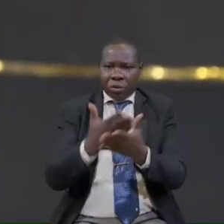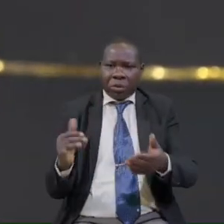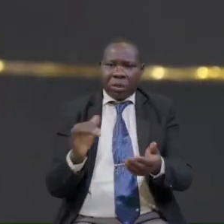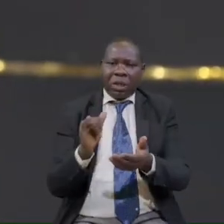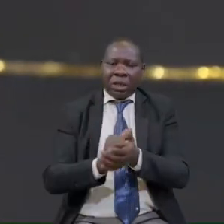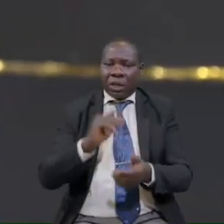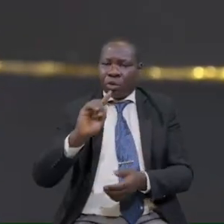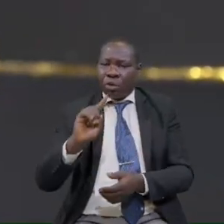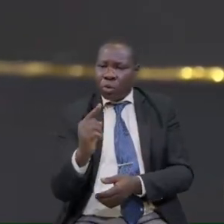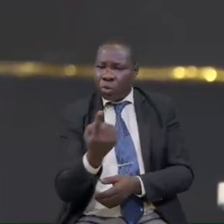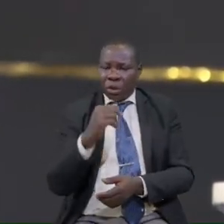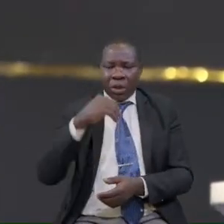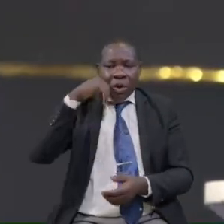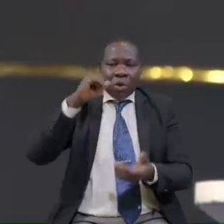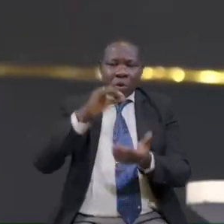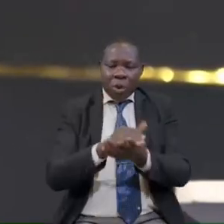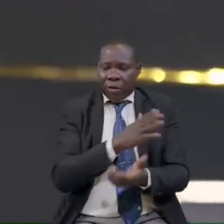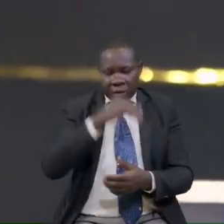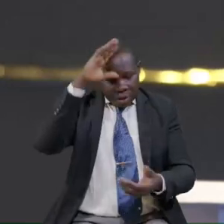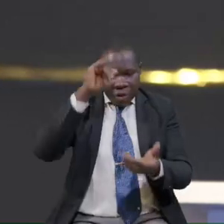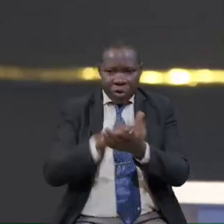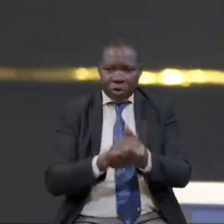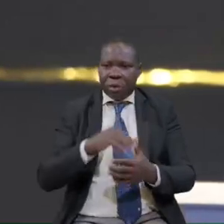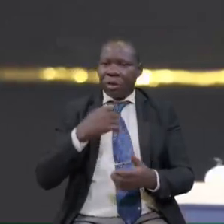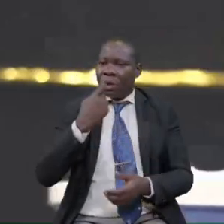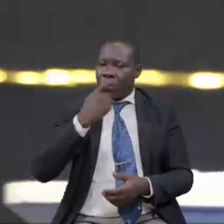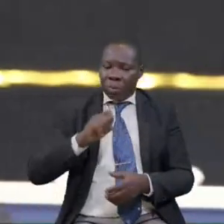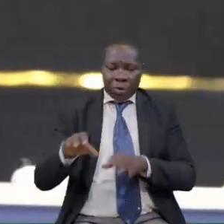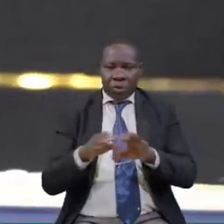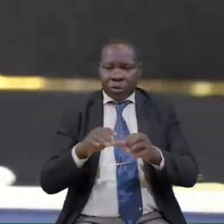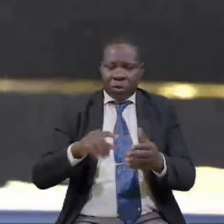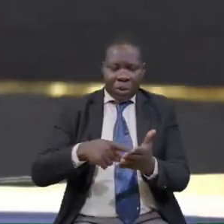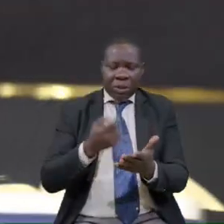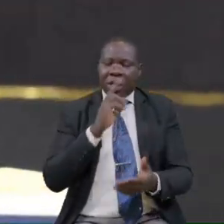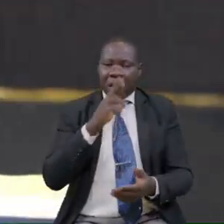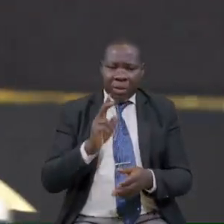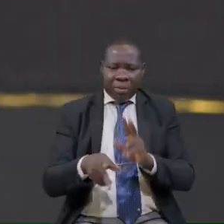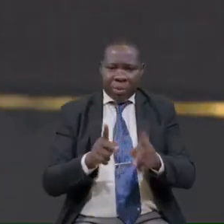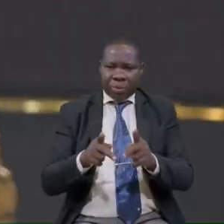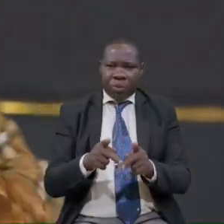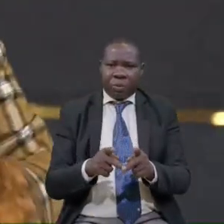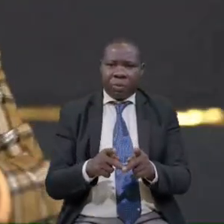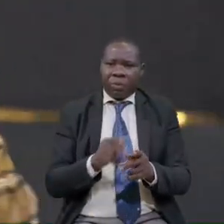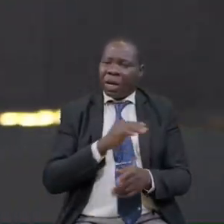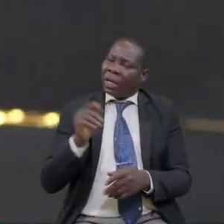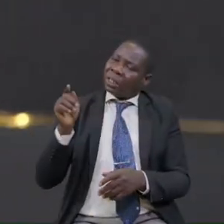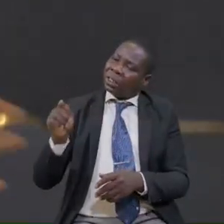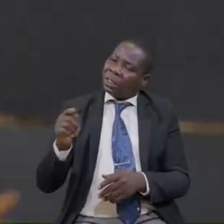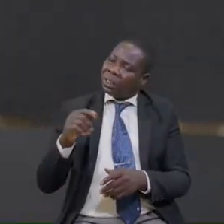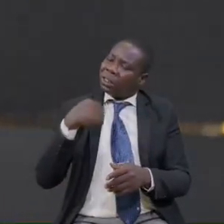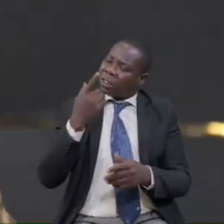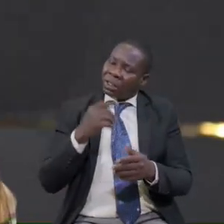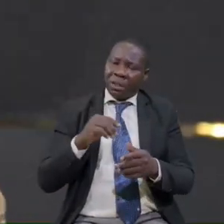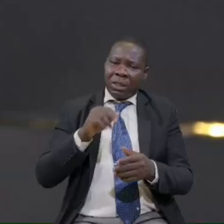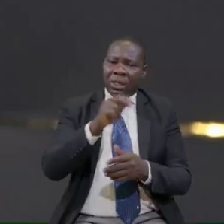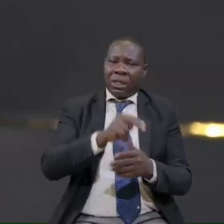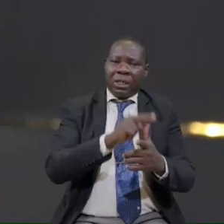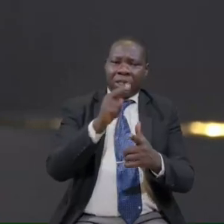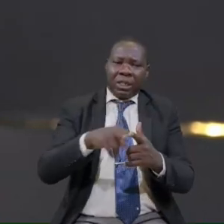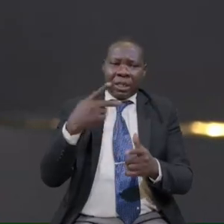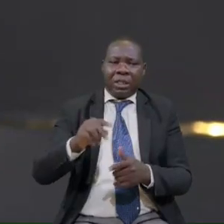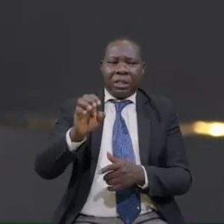la femme et une femme vont se joindre pour faire ce que la femme et le mari